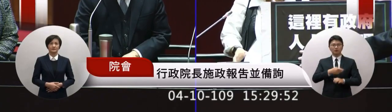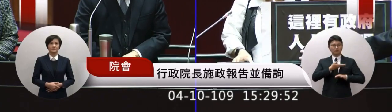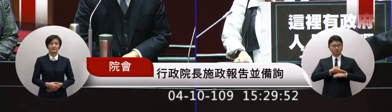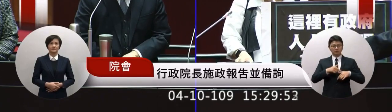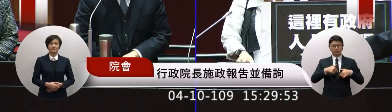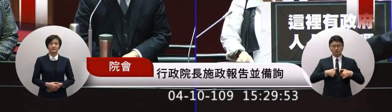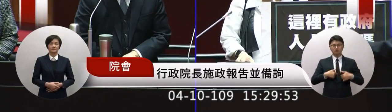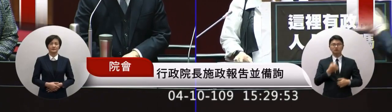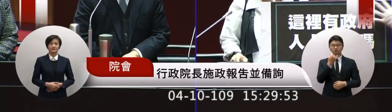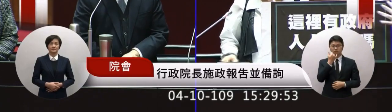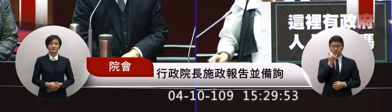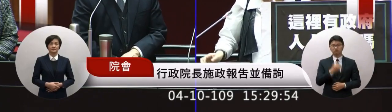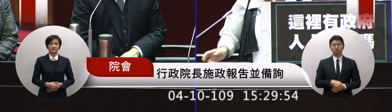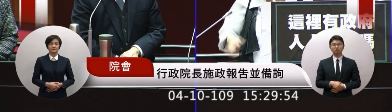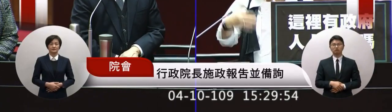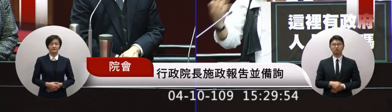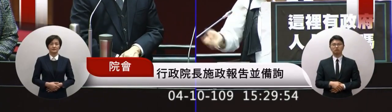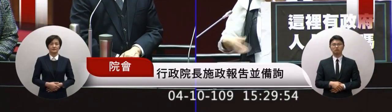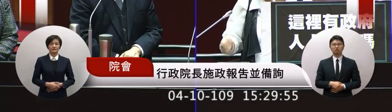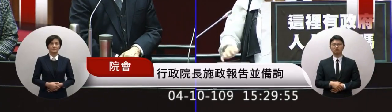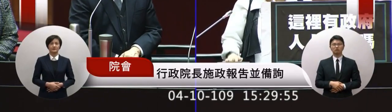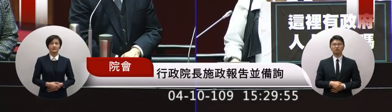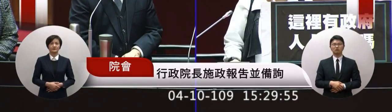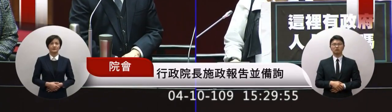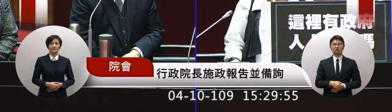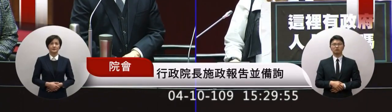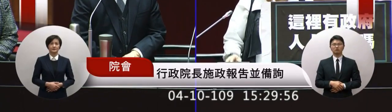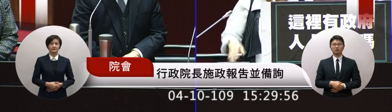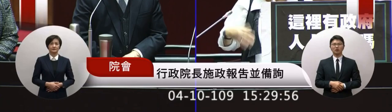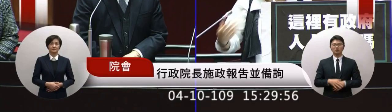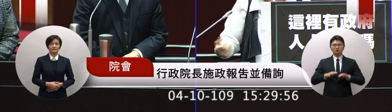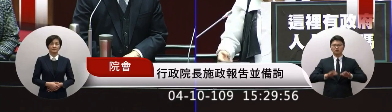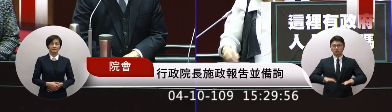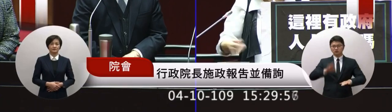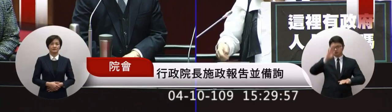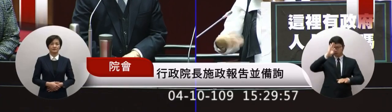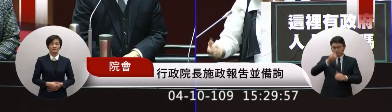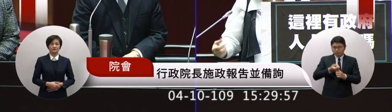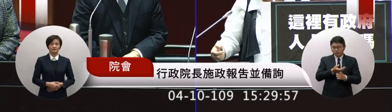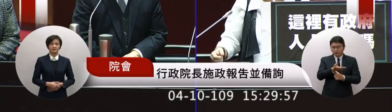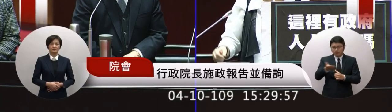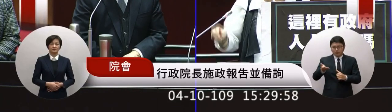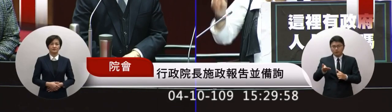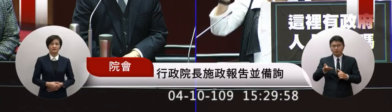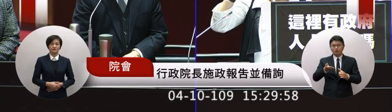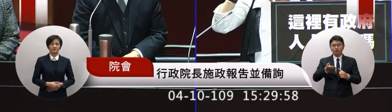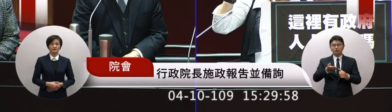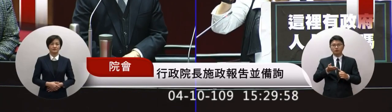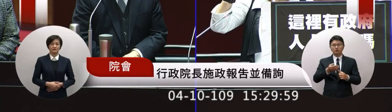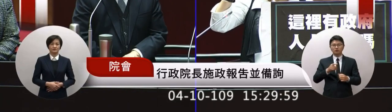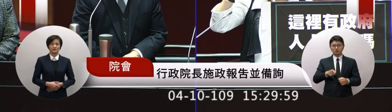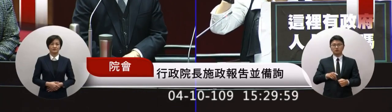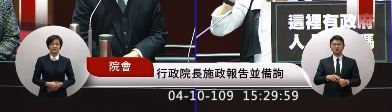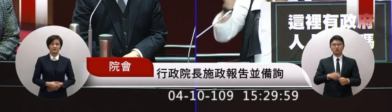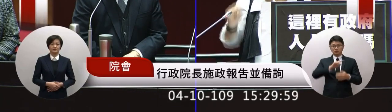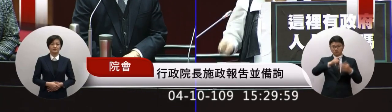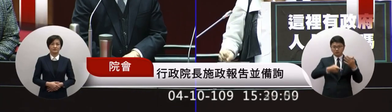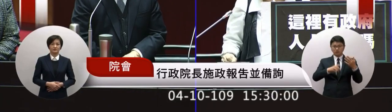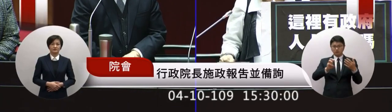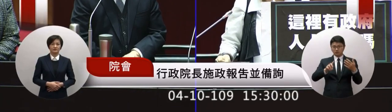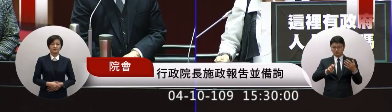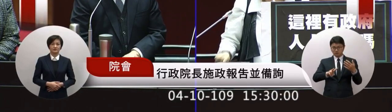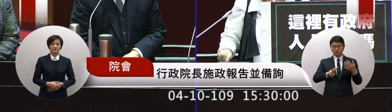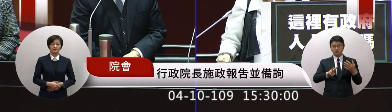们看到啊，我们看到在这次疫情这发生之中啊，我们在确诊的第32例